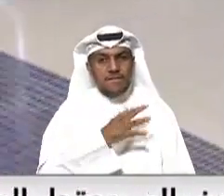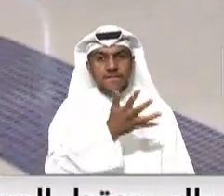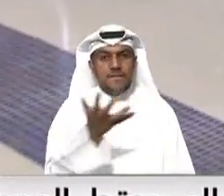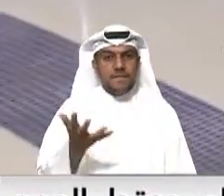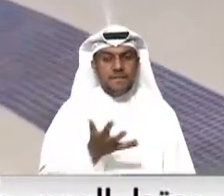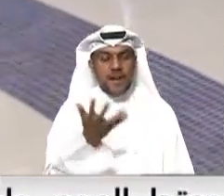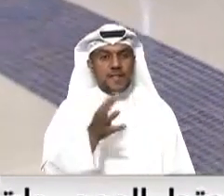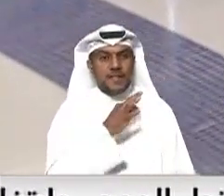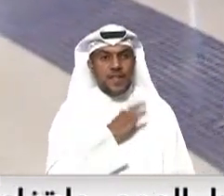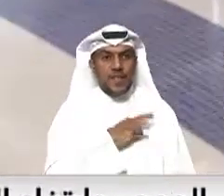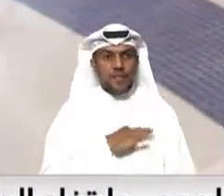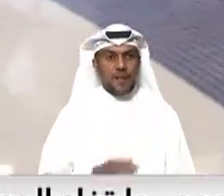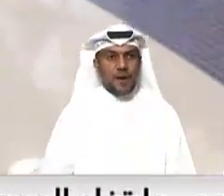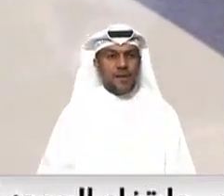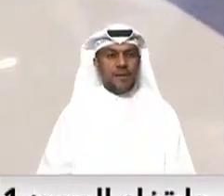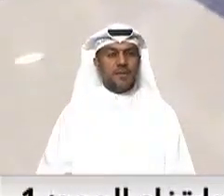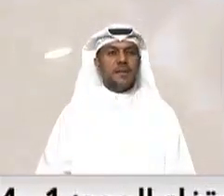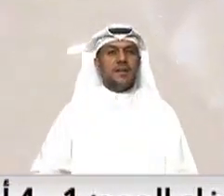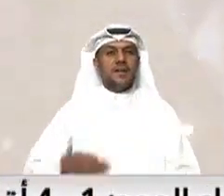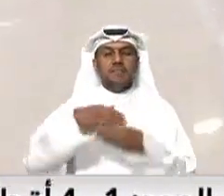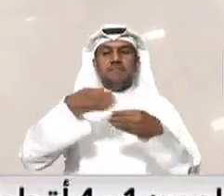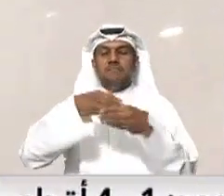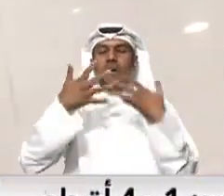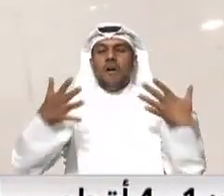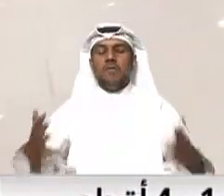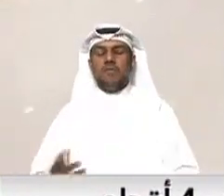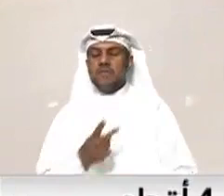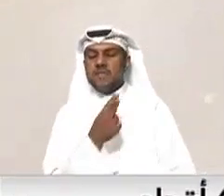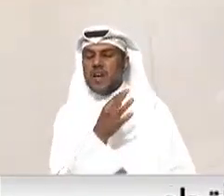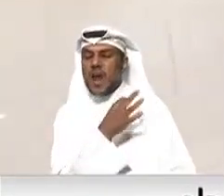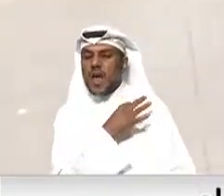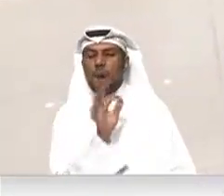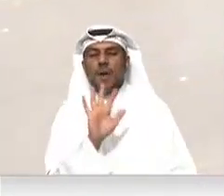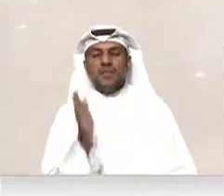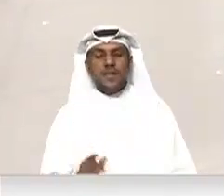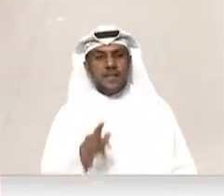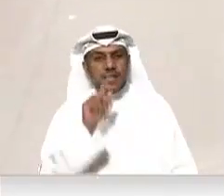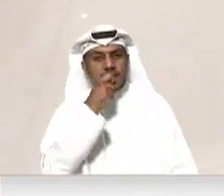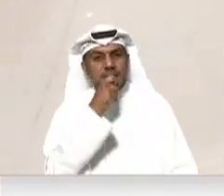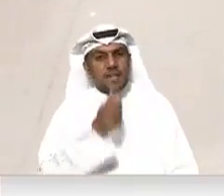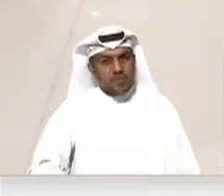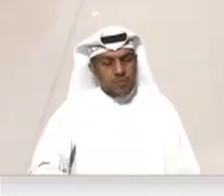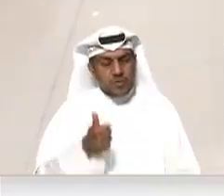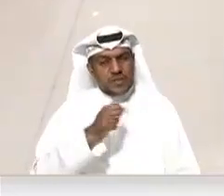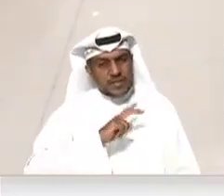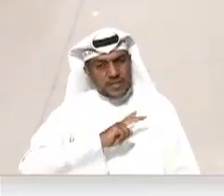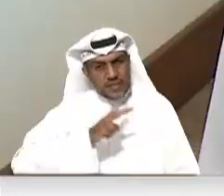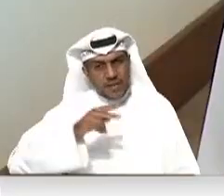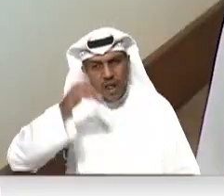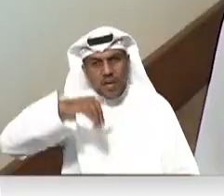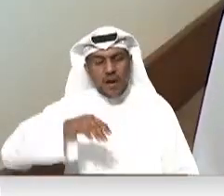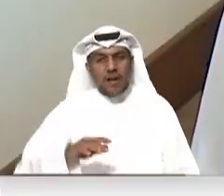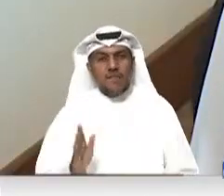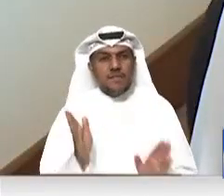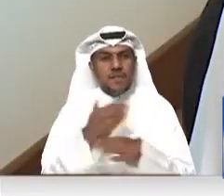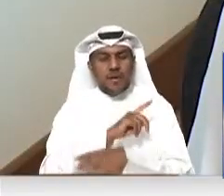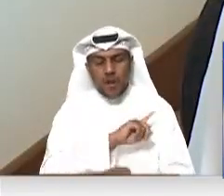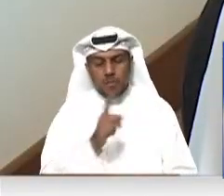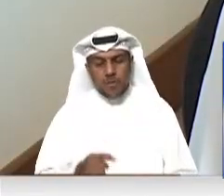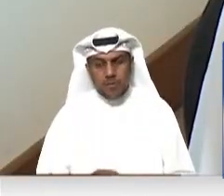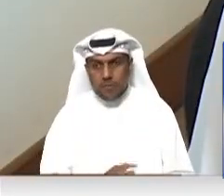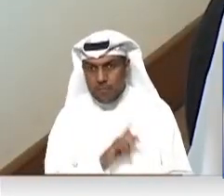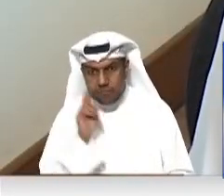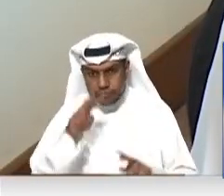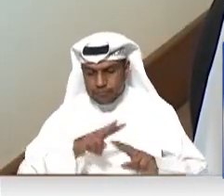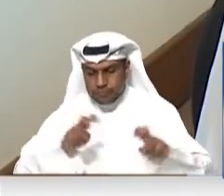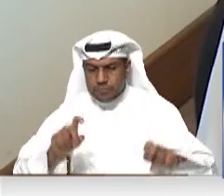الكويت للمعلومات الكين لأمن وسرية المعلومات والبيانات المتداولة بأنواعها المختلفة. حاليا عندنا 88 جهة شابكة